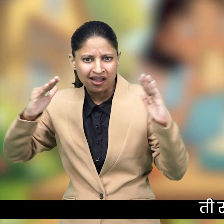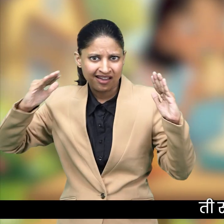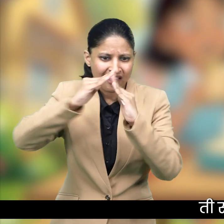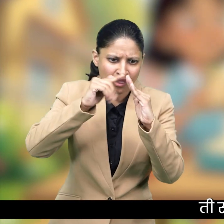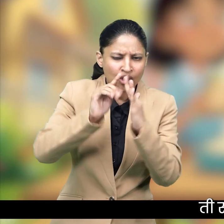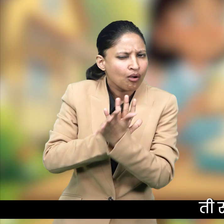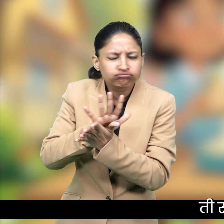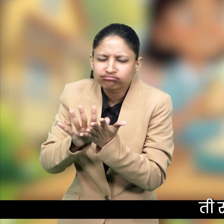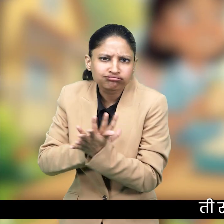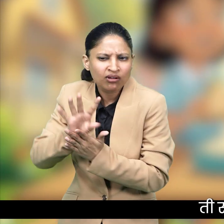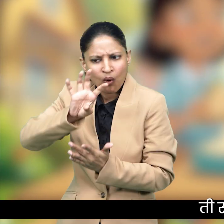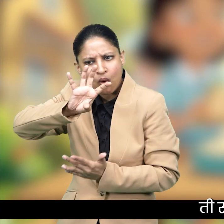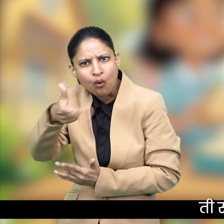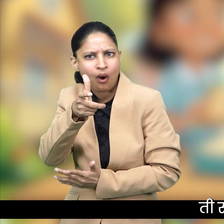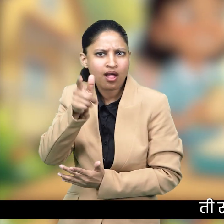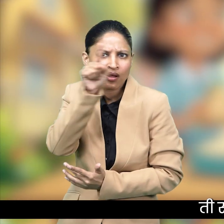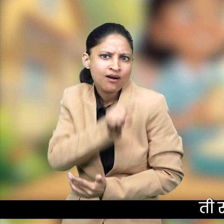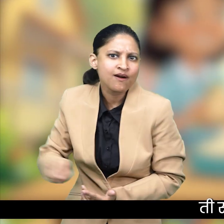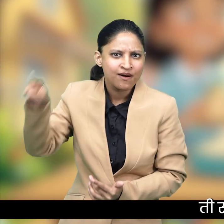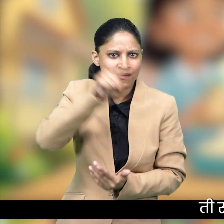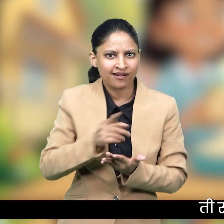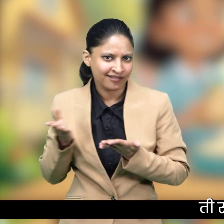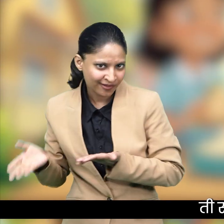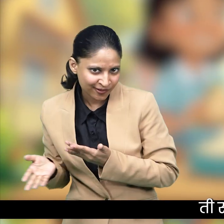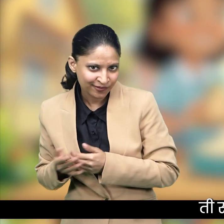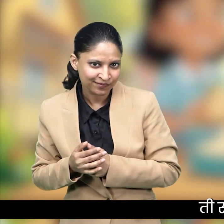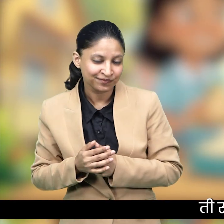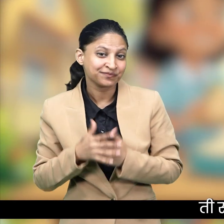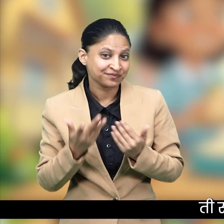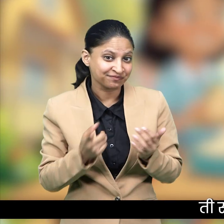ती सर्वत्र गोल आहे, कोपरे नाहीत.